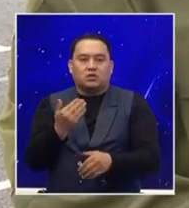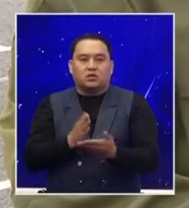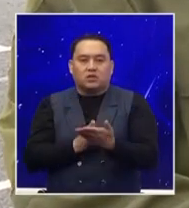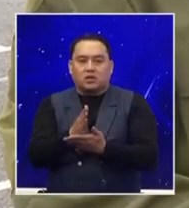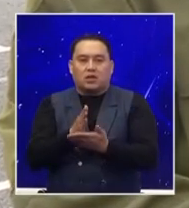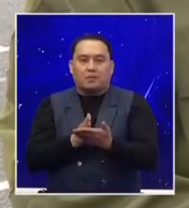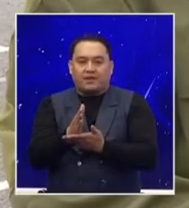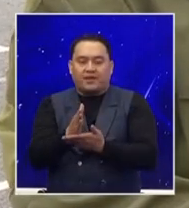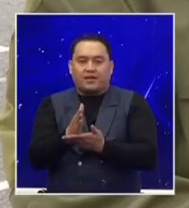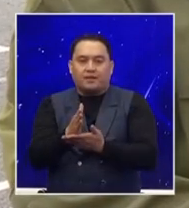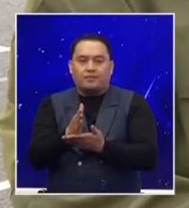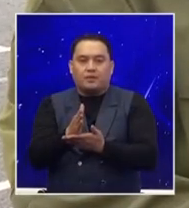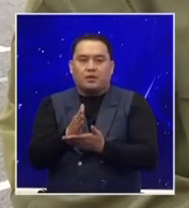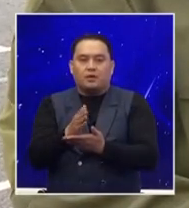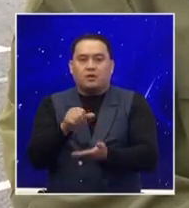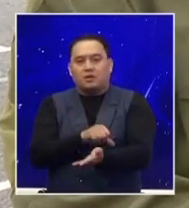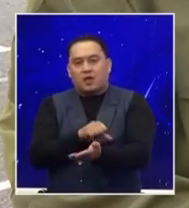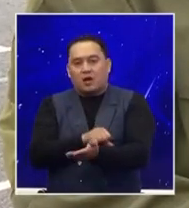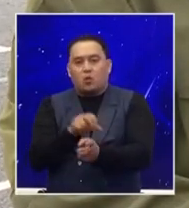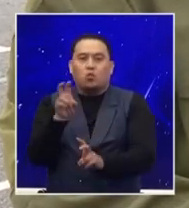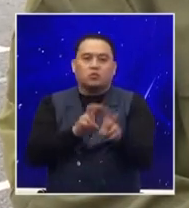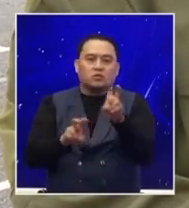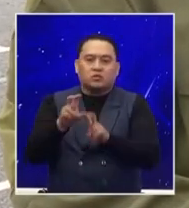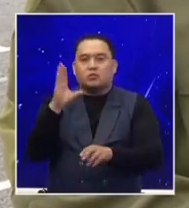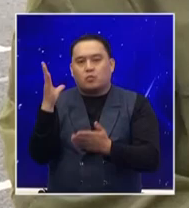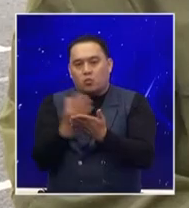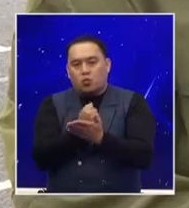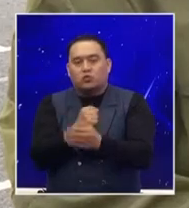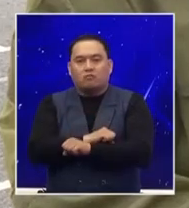направление, то есть наркоразыскной, минно-разыскной,